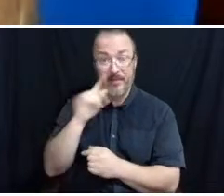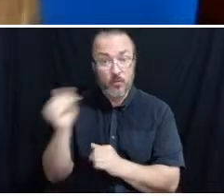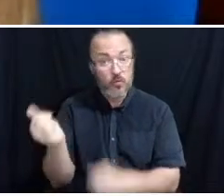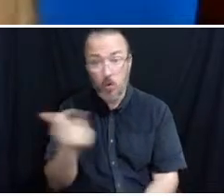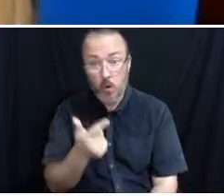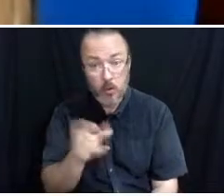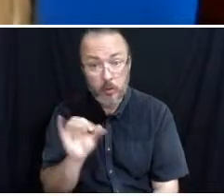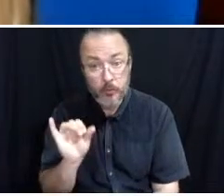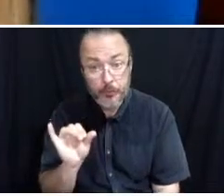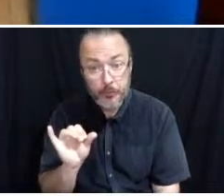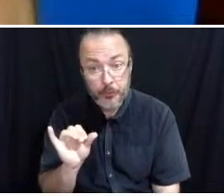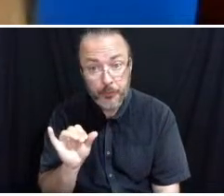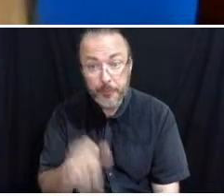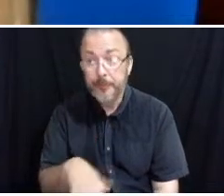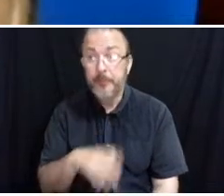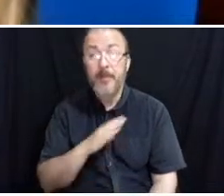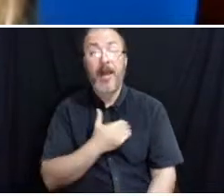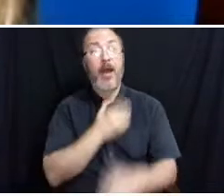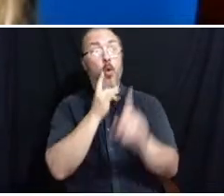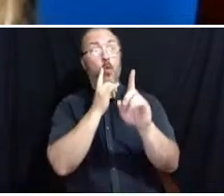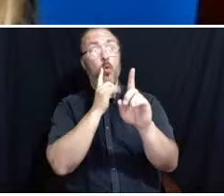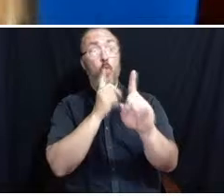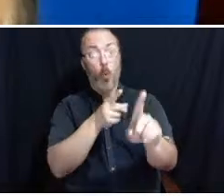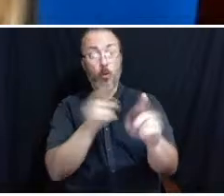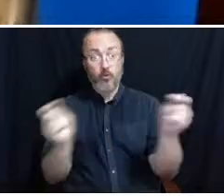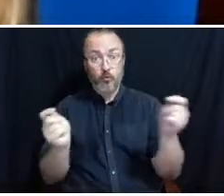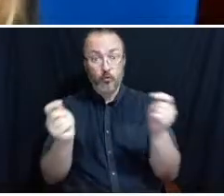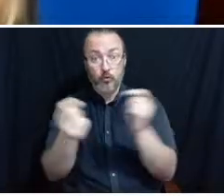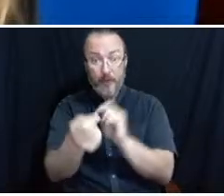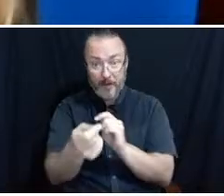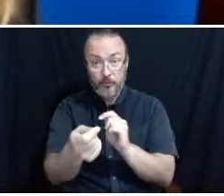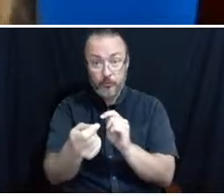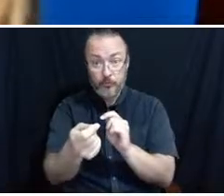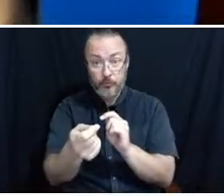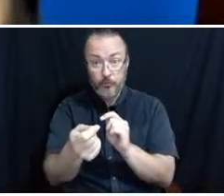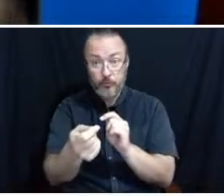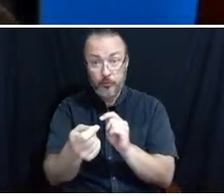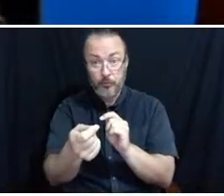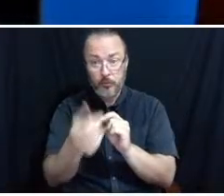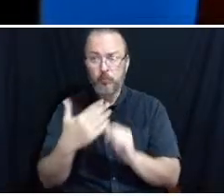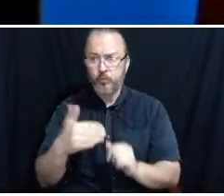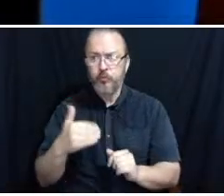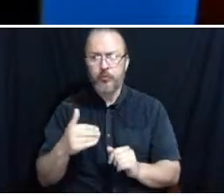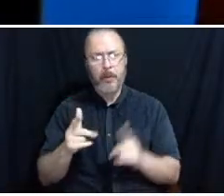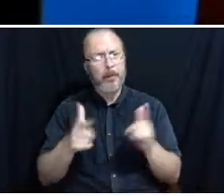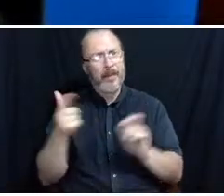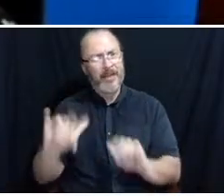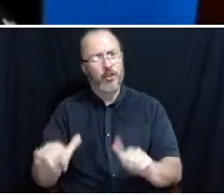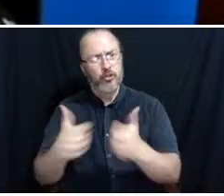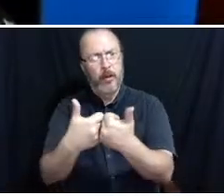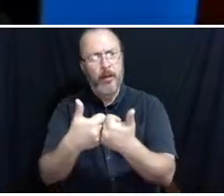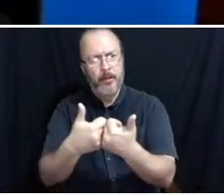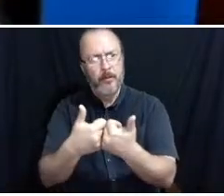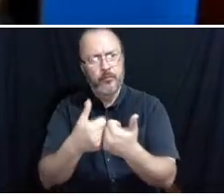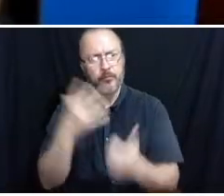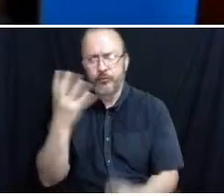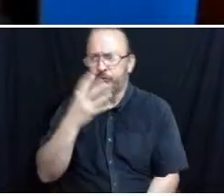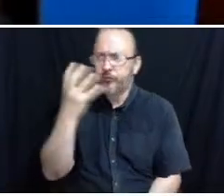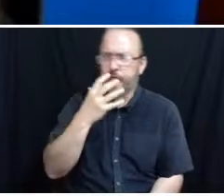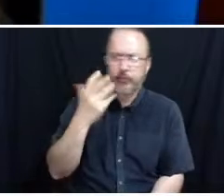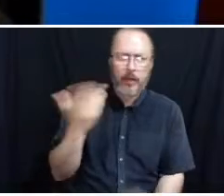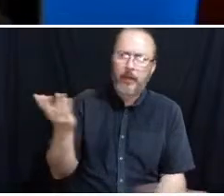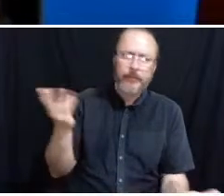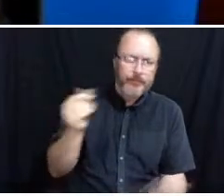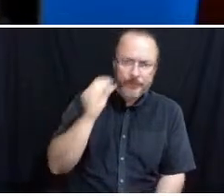monde en mutation rapide est confronté maintenant à de multiples difficultés majeures. Je ne peux pas éviter